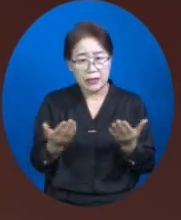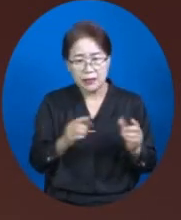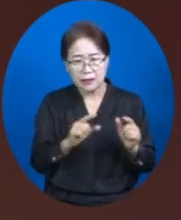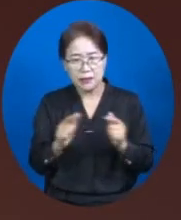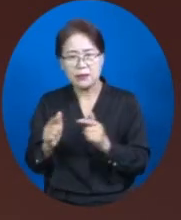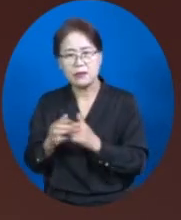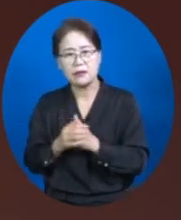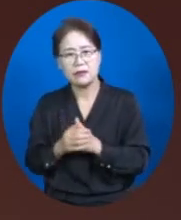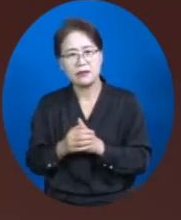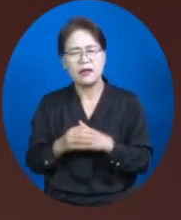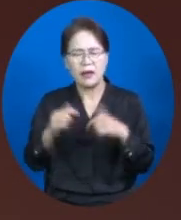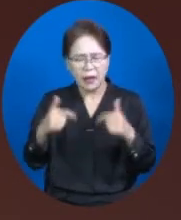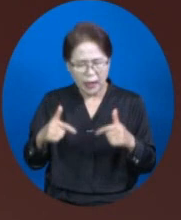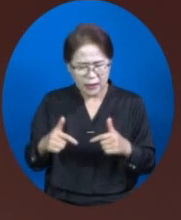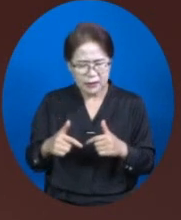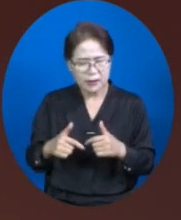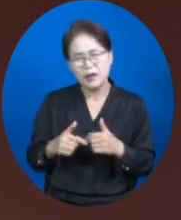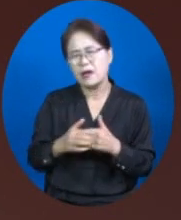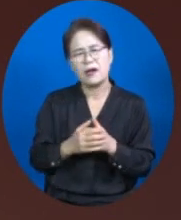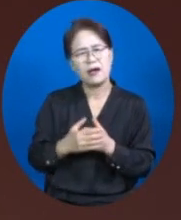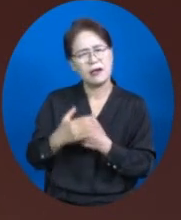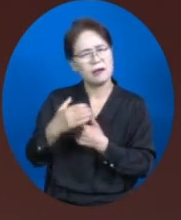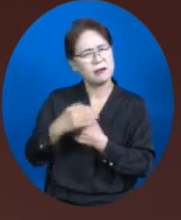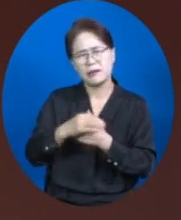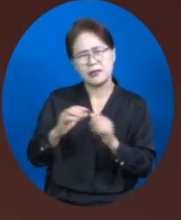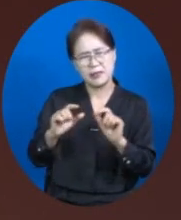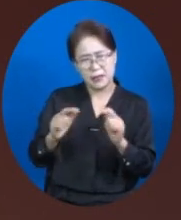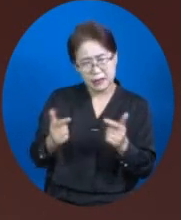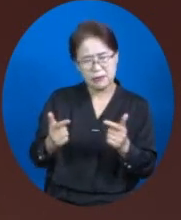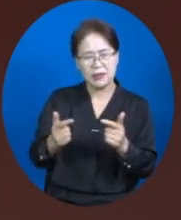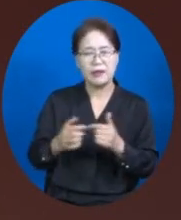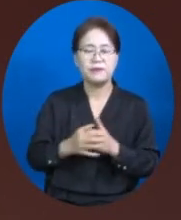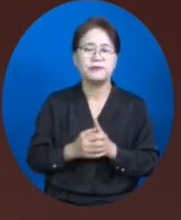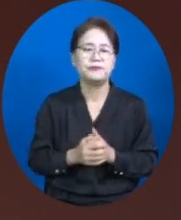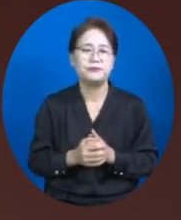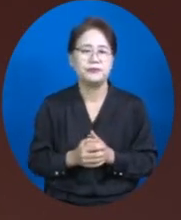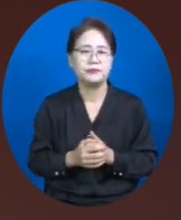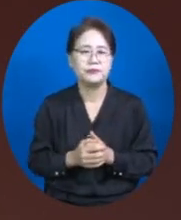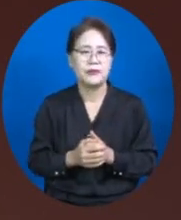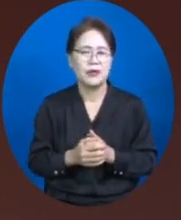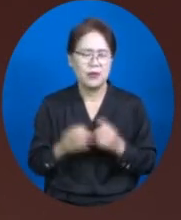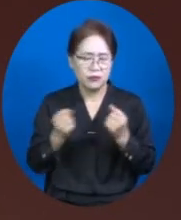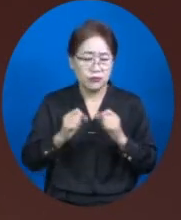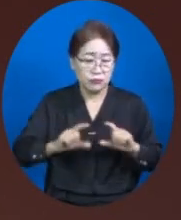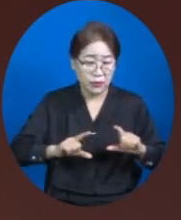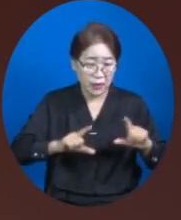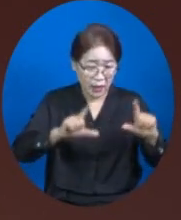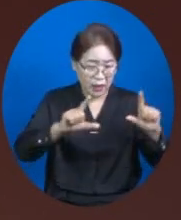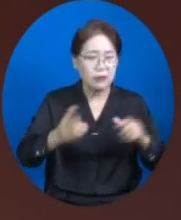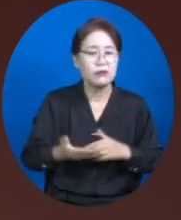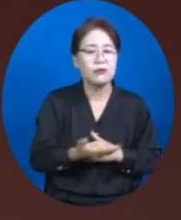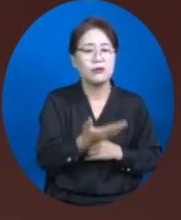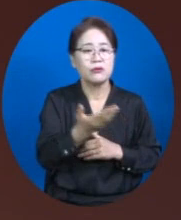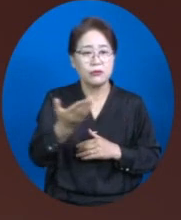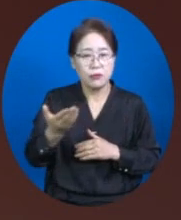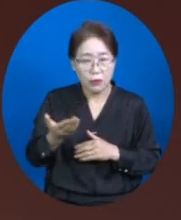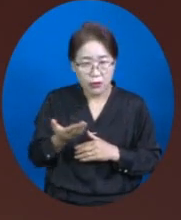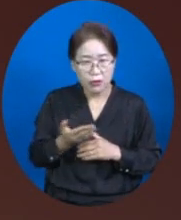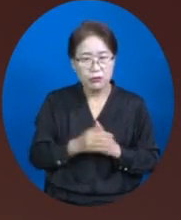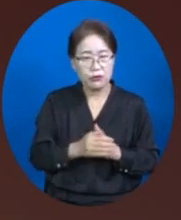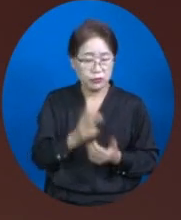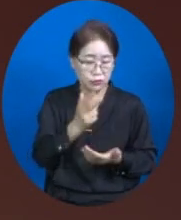내게 항상 주어지는 기회가 아니라는 거예요 내가 아무리 추운 날에 여러분 주차위원으로